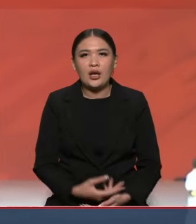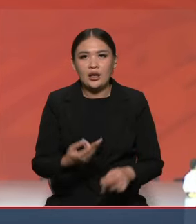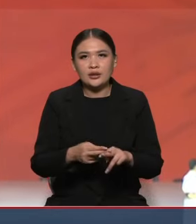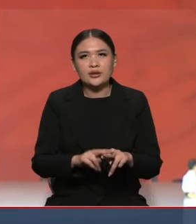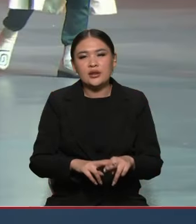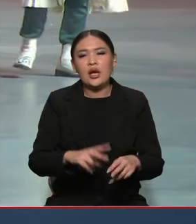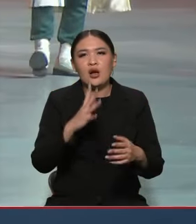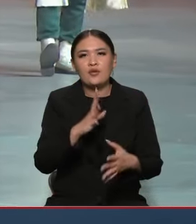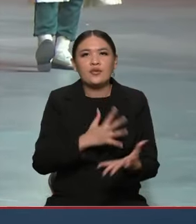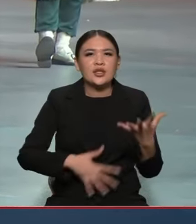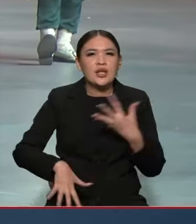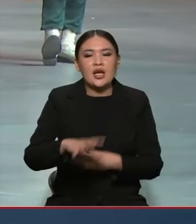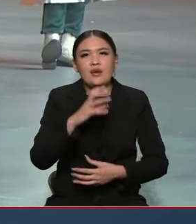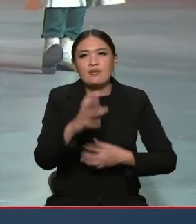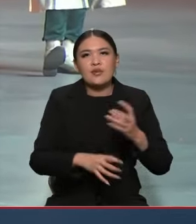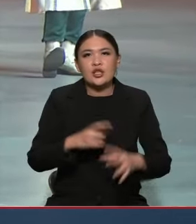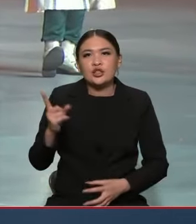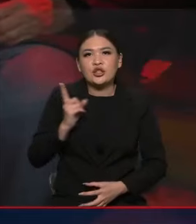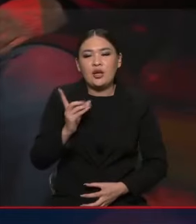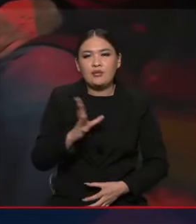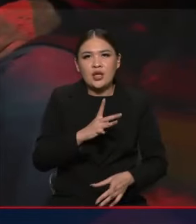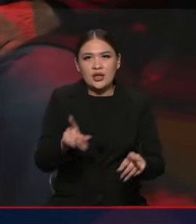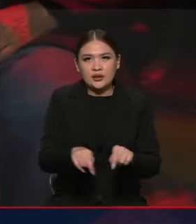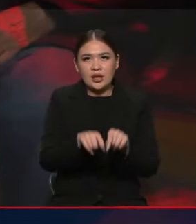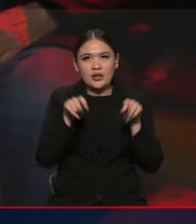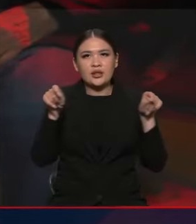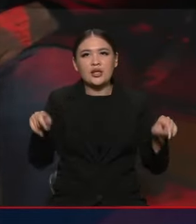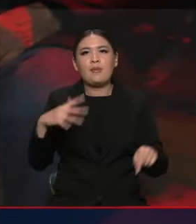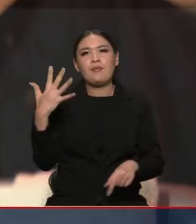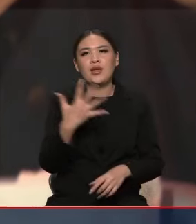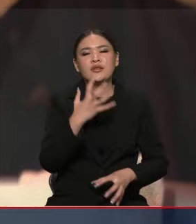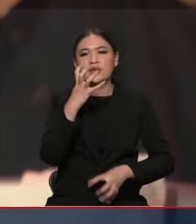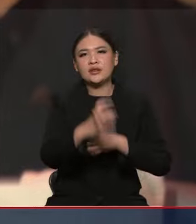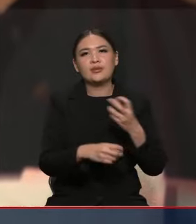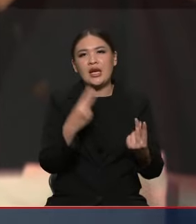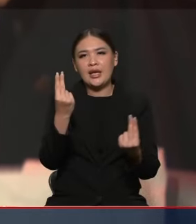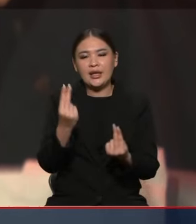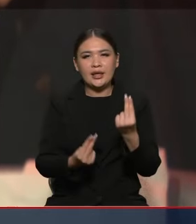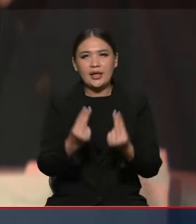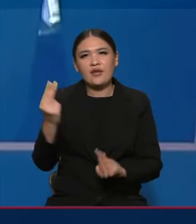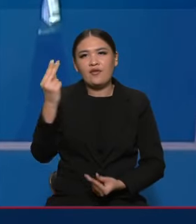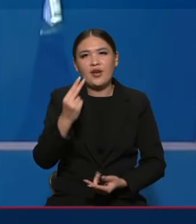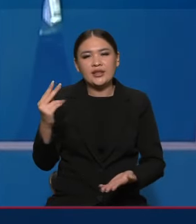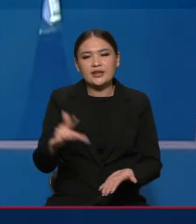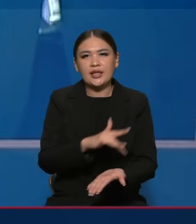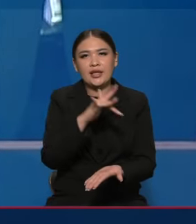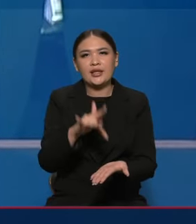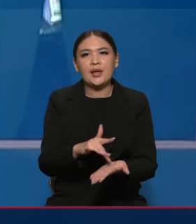момент, которого ждал весь мир. Торжественная церемония открытия пятых всемирных игр в Астане.